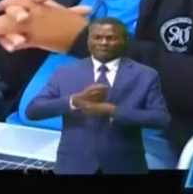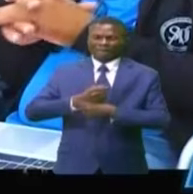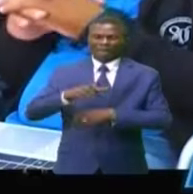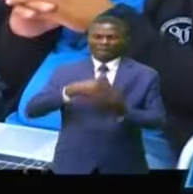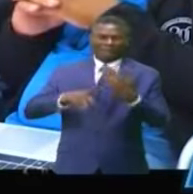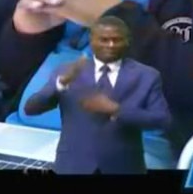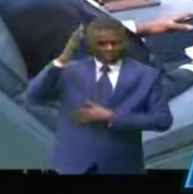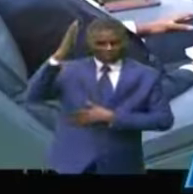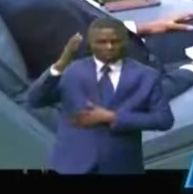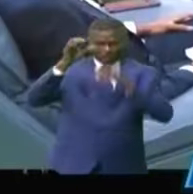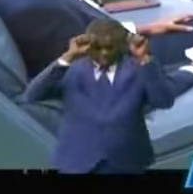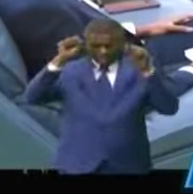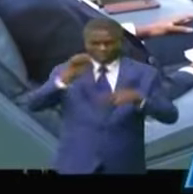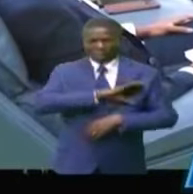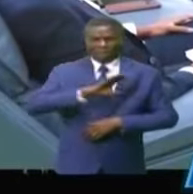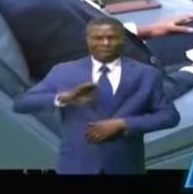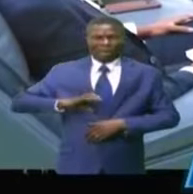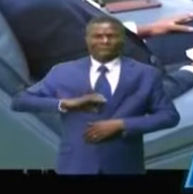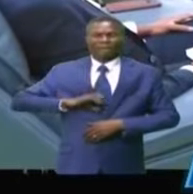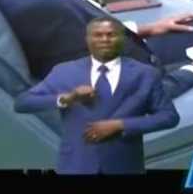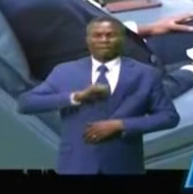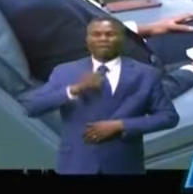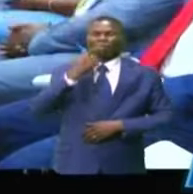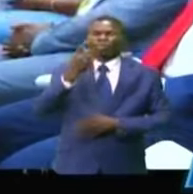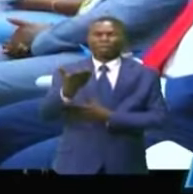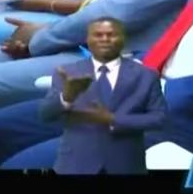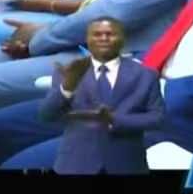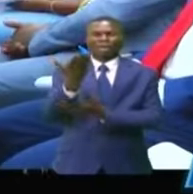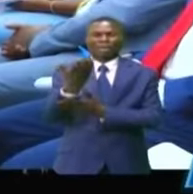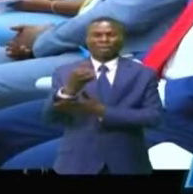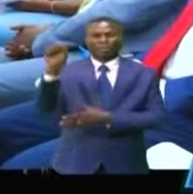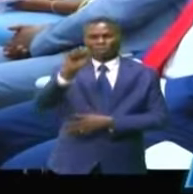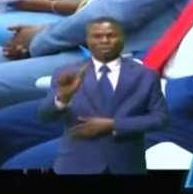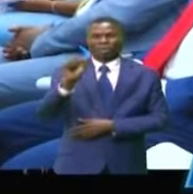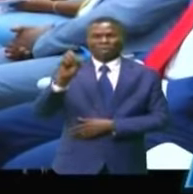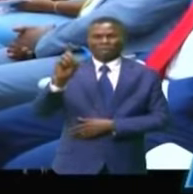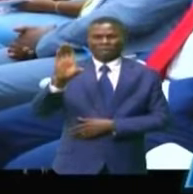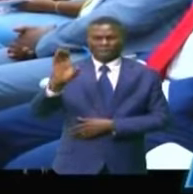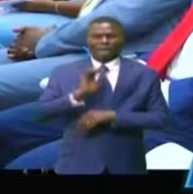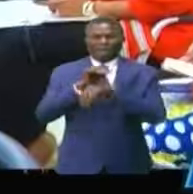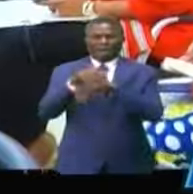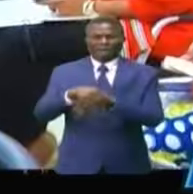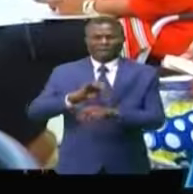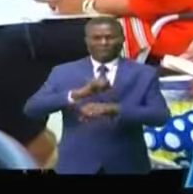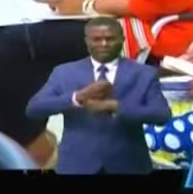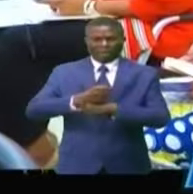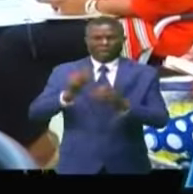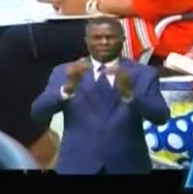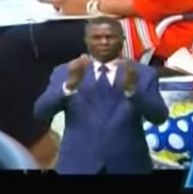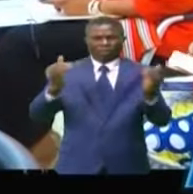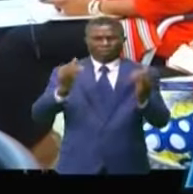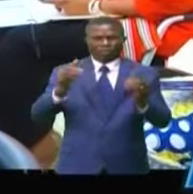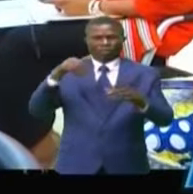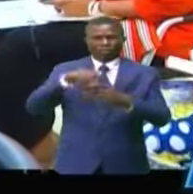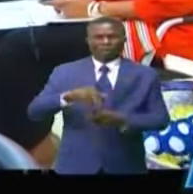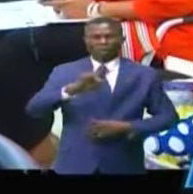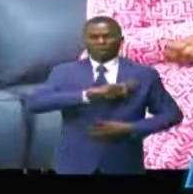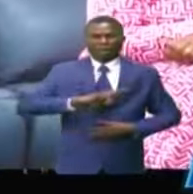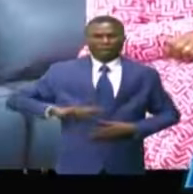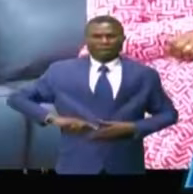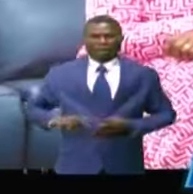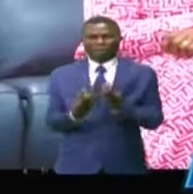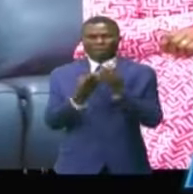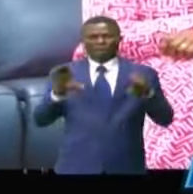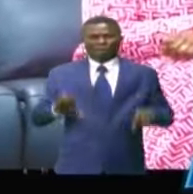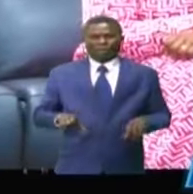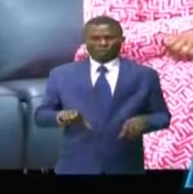dit Modeste Bahati avant de demander à la SADEC de s'impliquer dans le rétablissement de la paix en République démocratique du